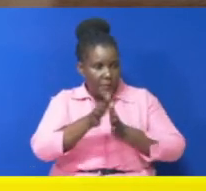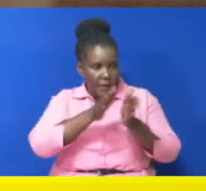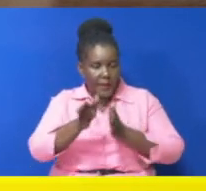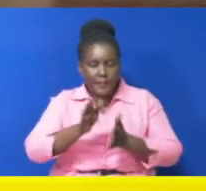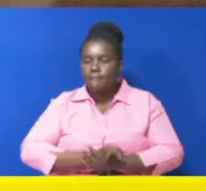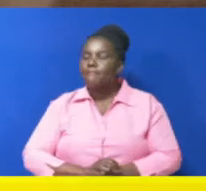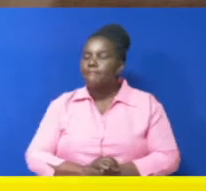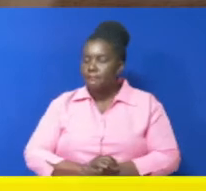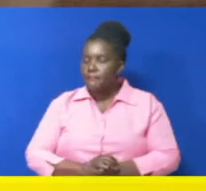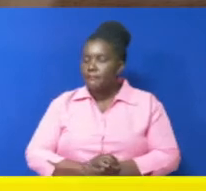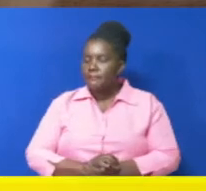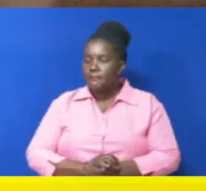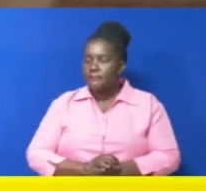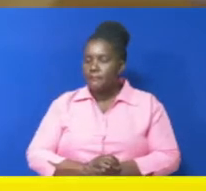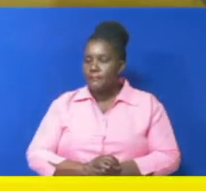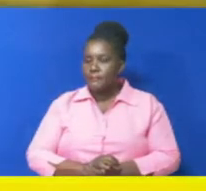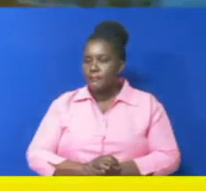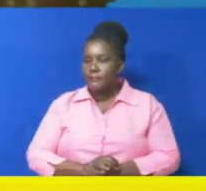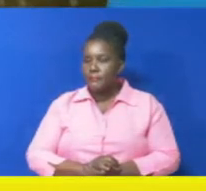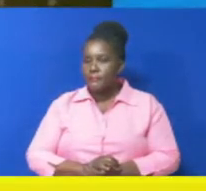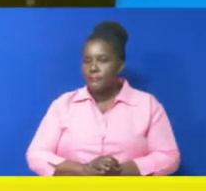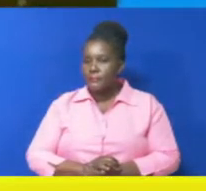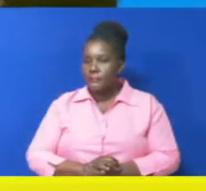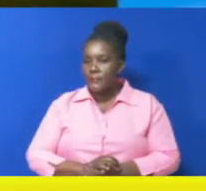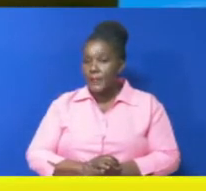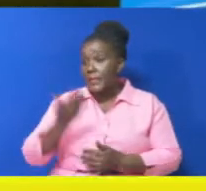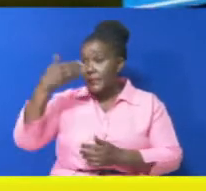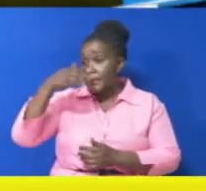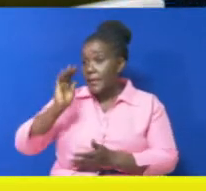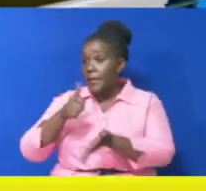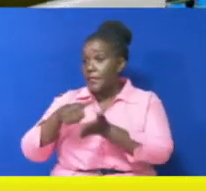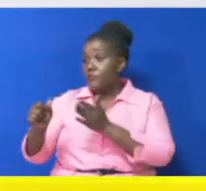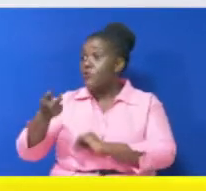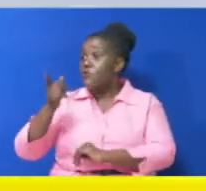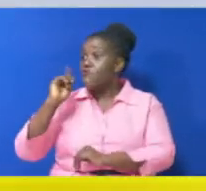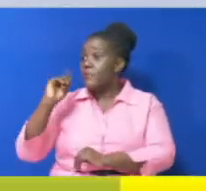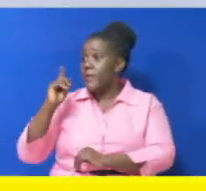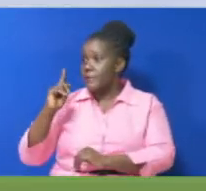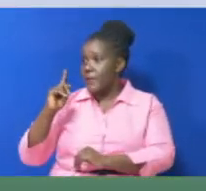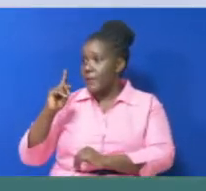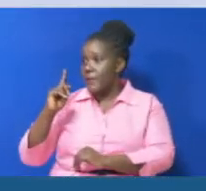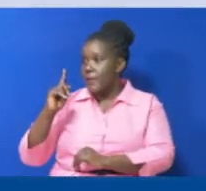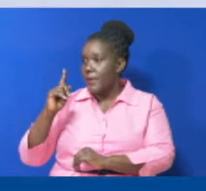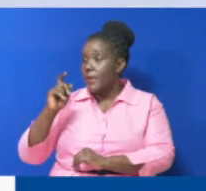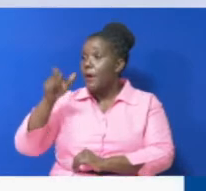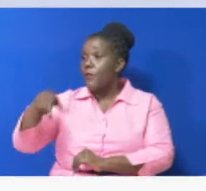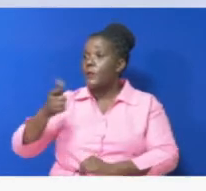pamoja na serikali kununua umeme wa mwekezaji Ludewa.